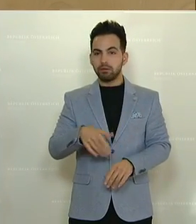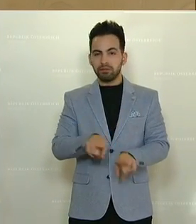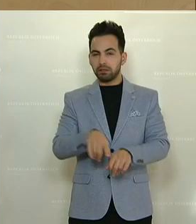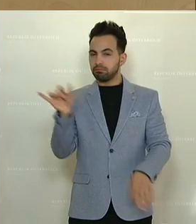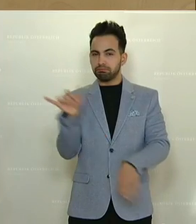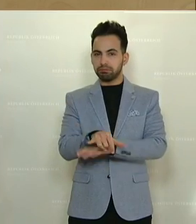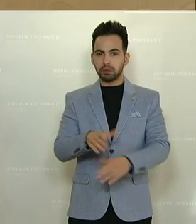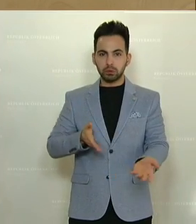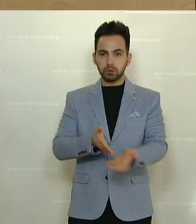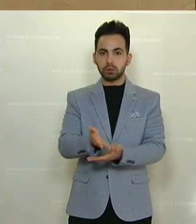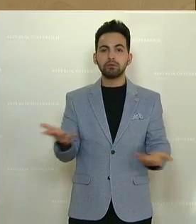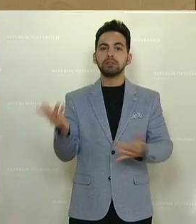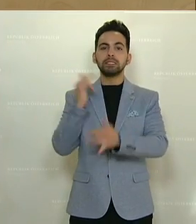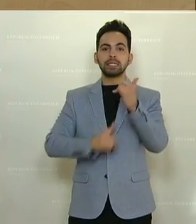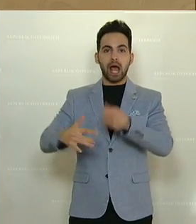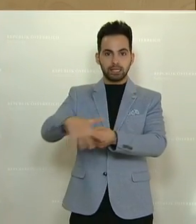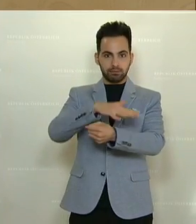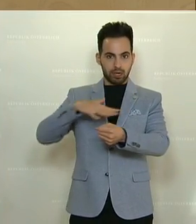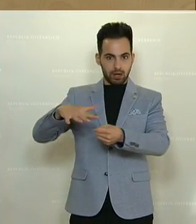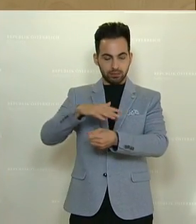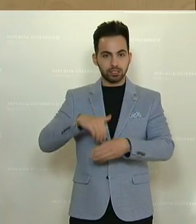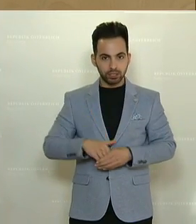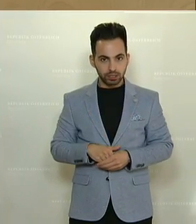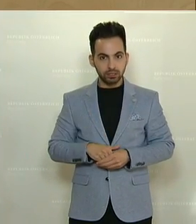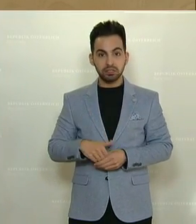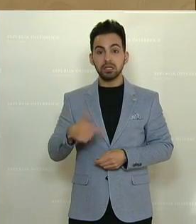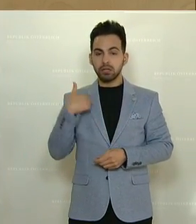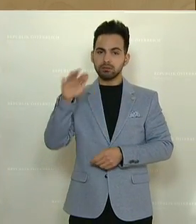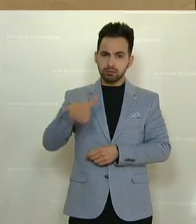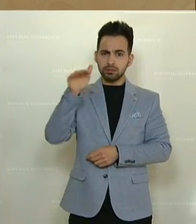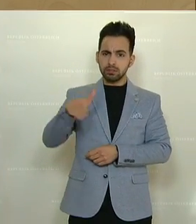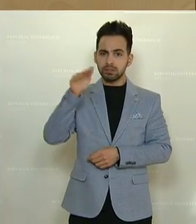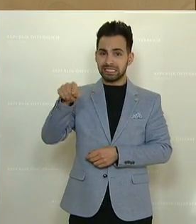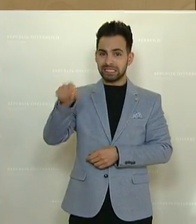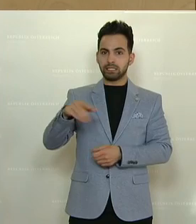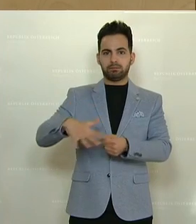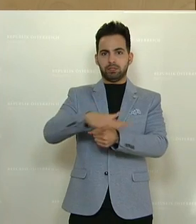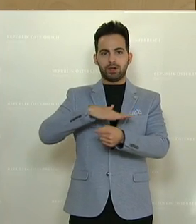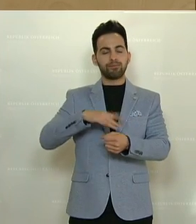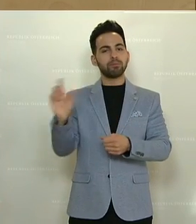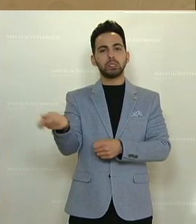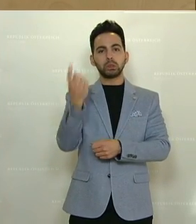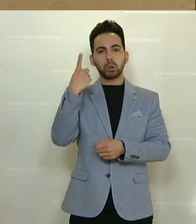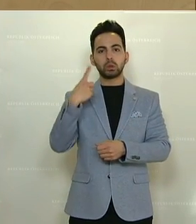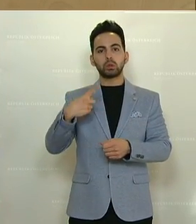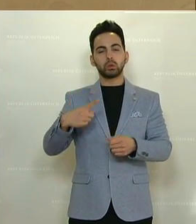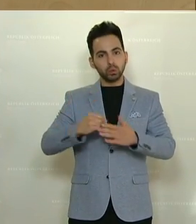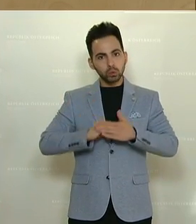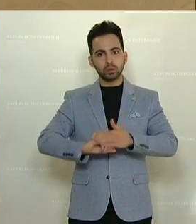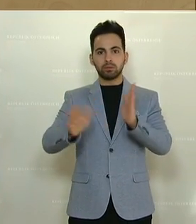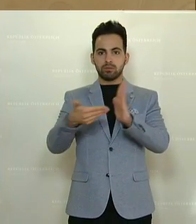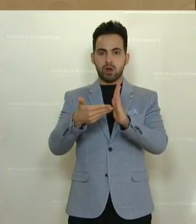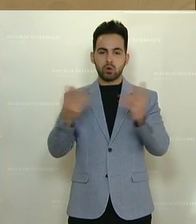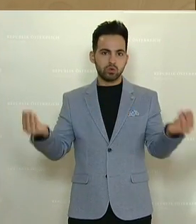gerührt haben, ist die Reisebranche. Ich werde nicht müde zu betonen, dass diese Branche eine besondere Unterstützung braucht, weil